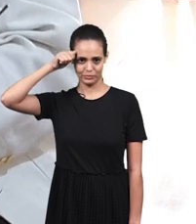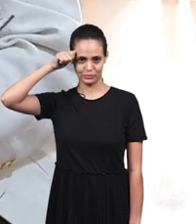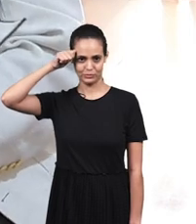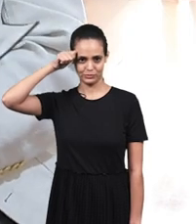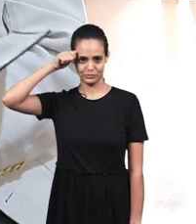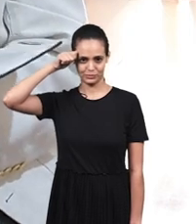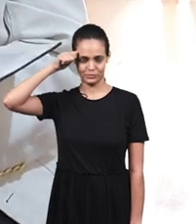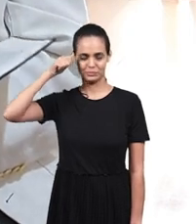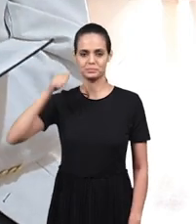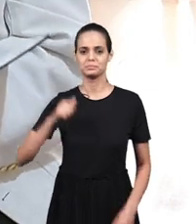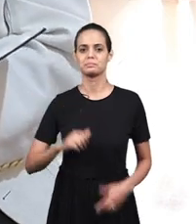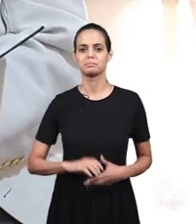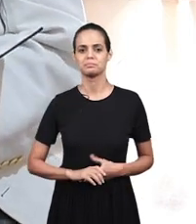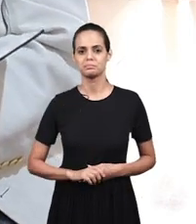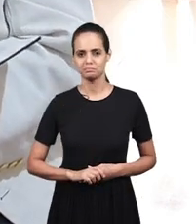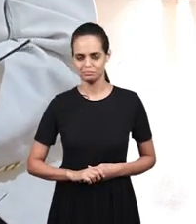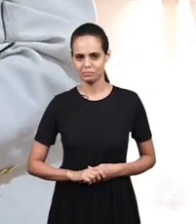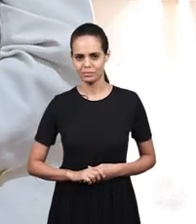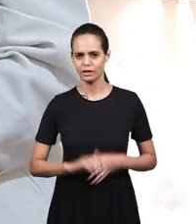Амадеу,